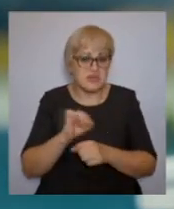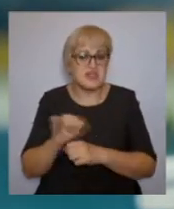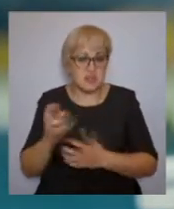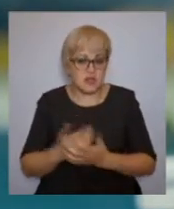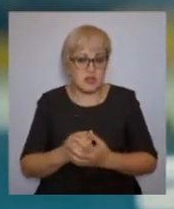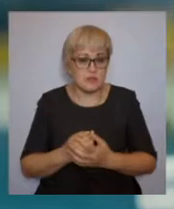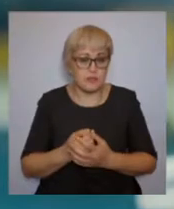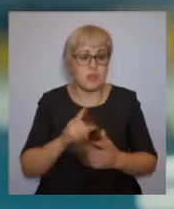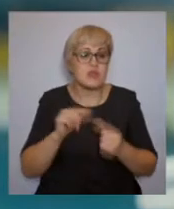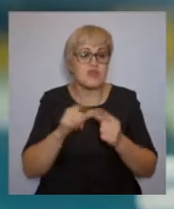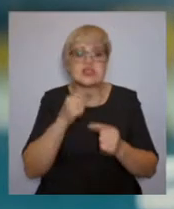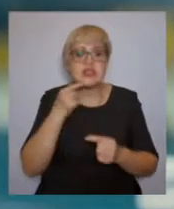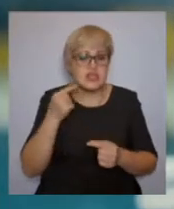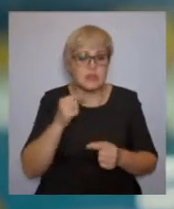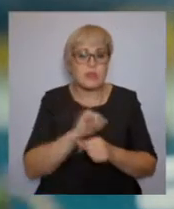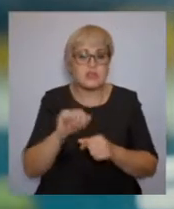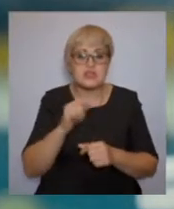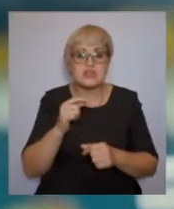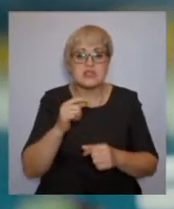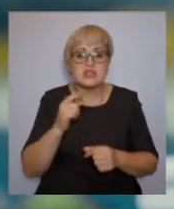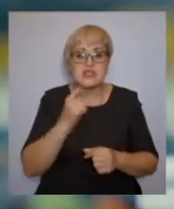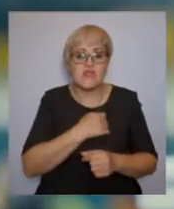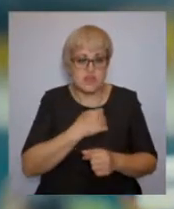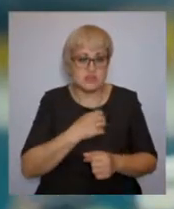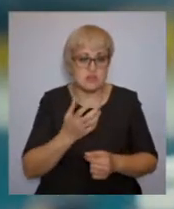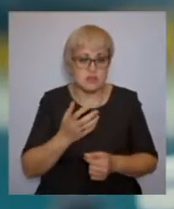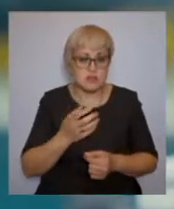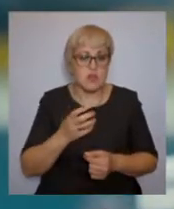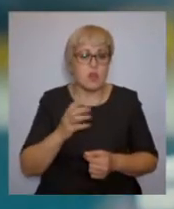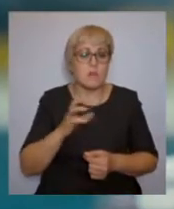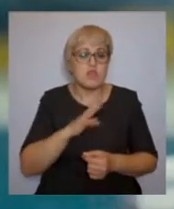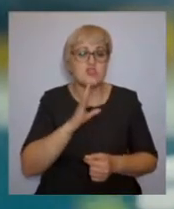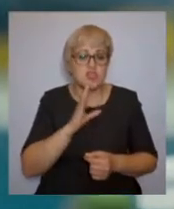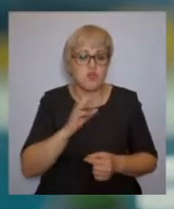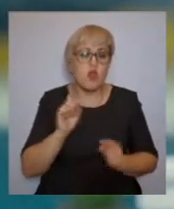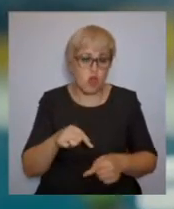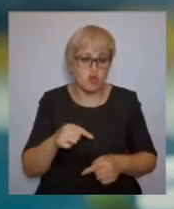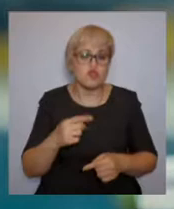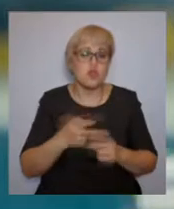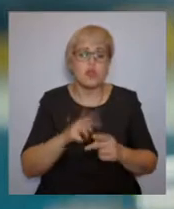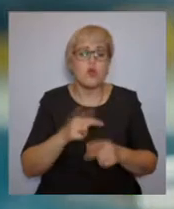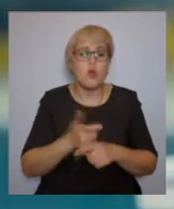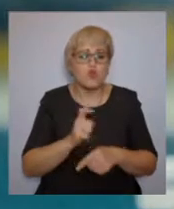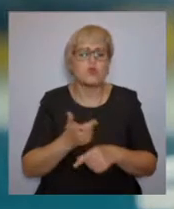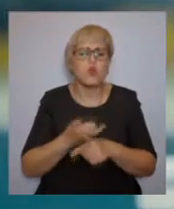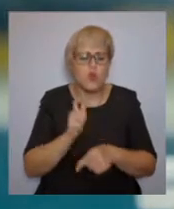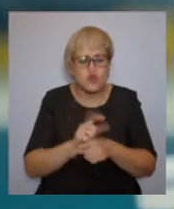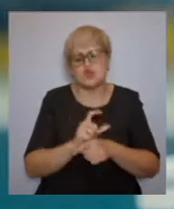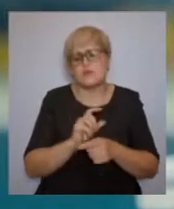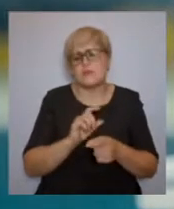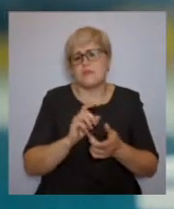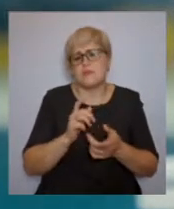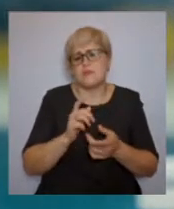плохо логист был мне понадобилось наверное минимум 20 2 сезона чтобы вообще понять